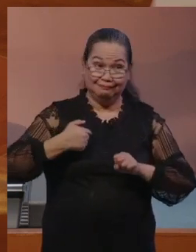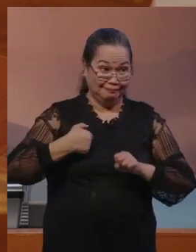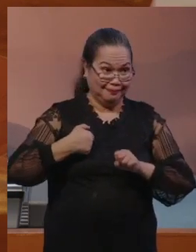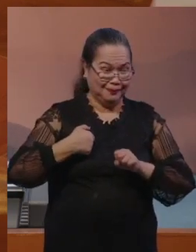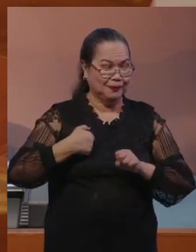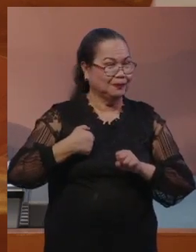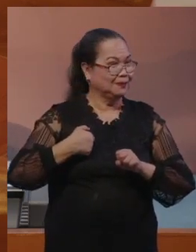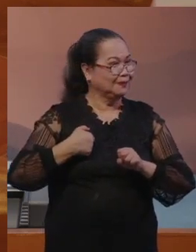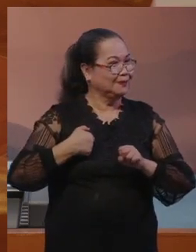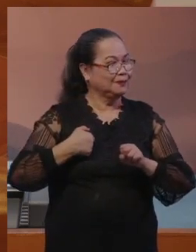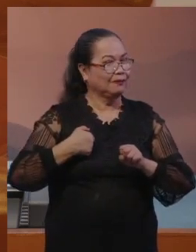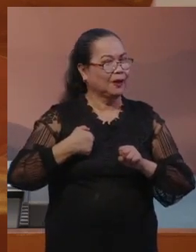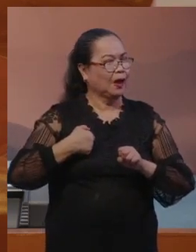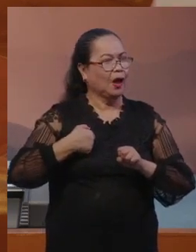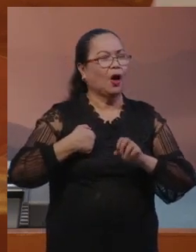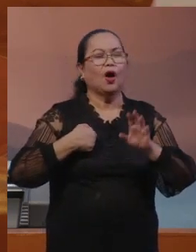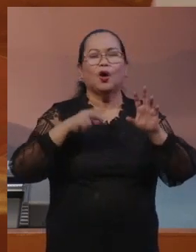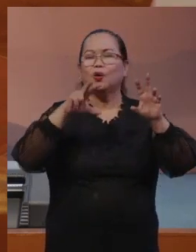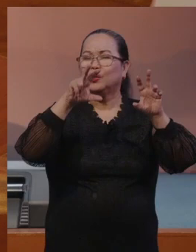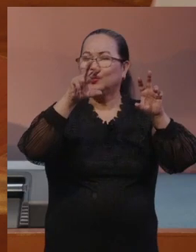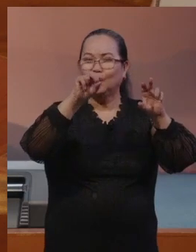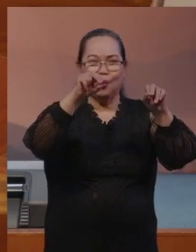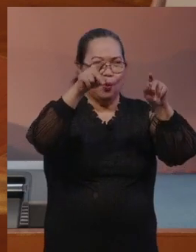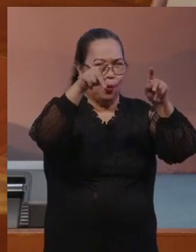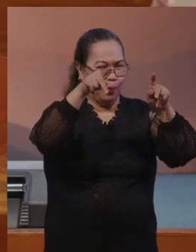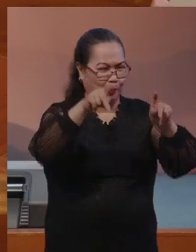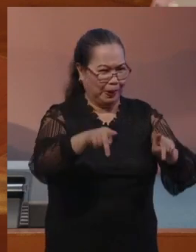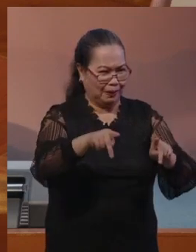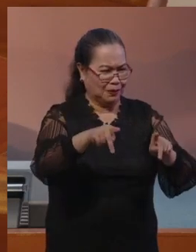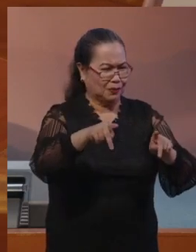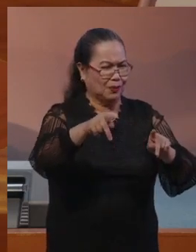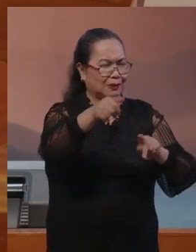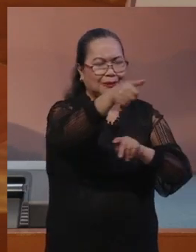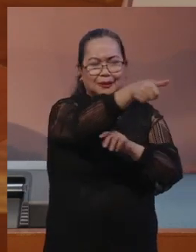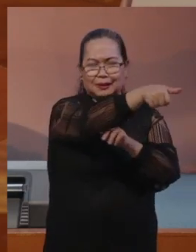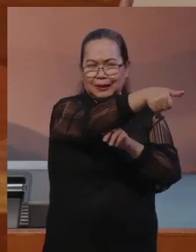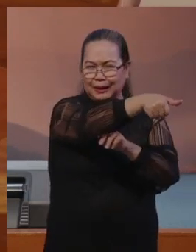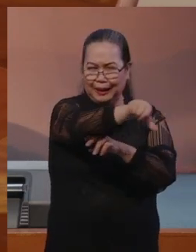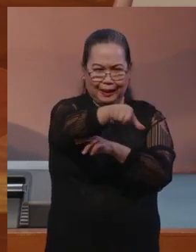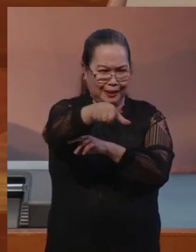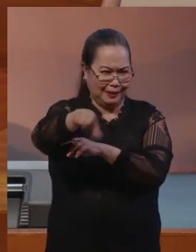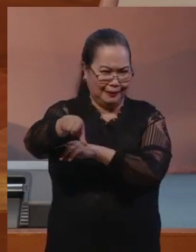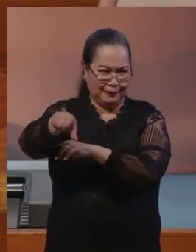Walang hindi pwedeng iligtas ang Diyos.